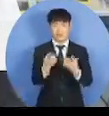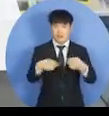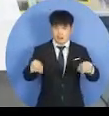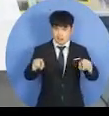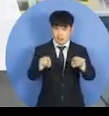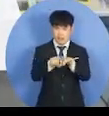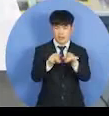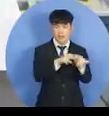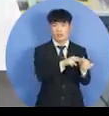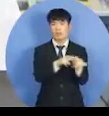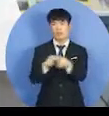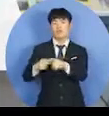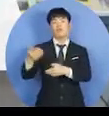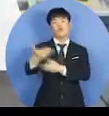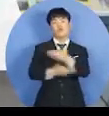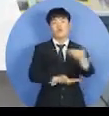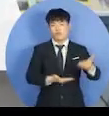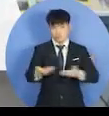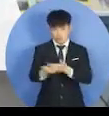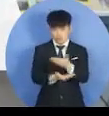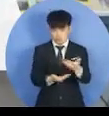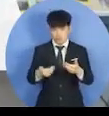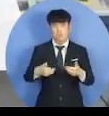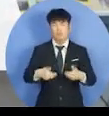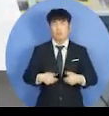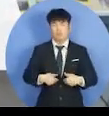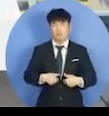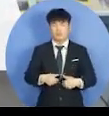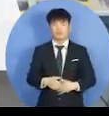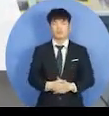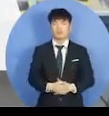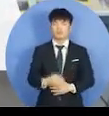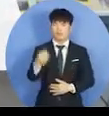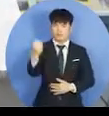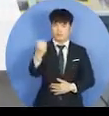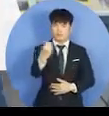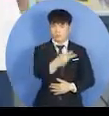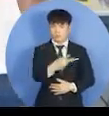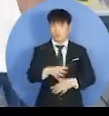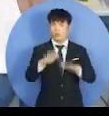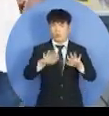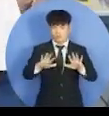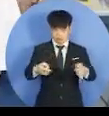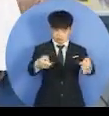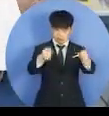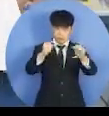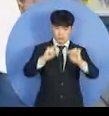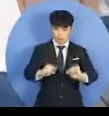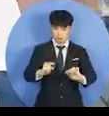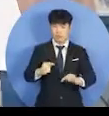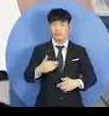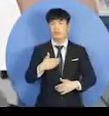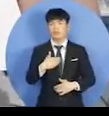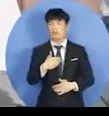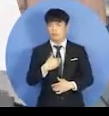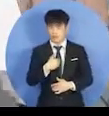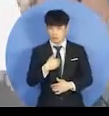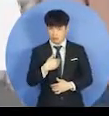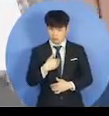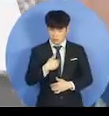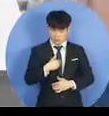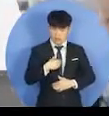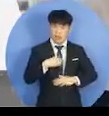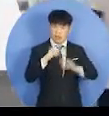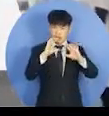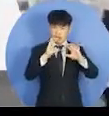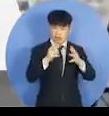마련하였습니다. 함께 이렇게 정보를 공유할 수 있는 자리도 필요한 것 같고 그다음에 또 이러한 곳에 나와서 그 자녀 양육에